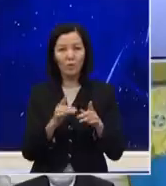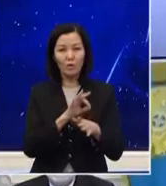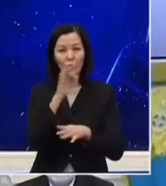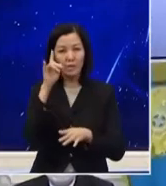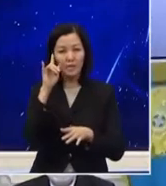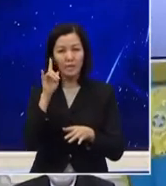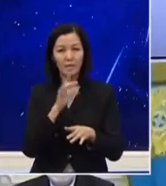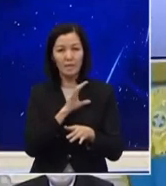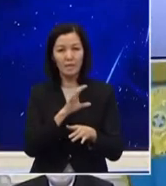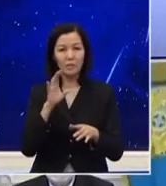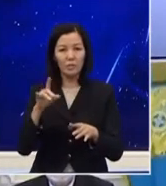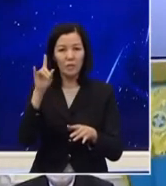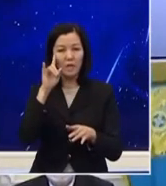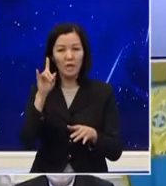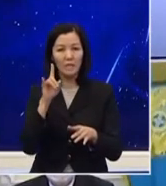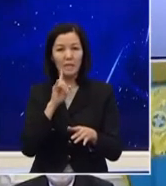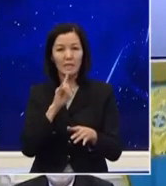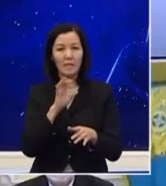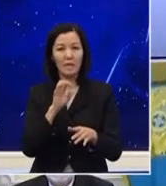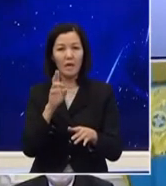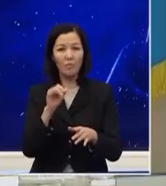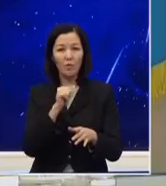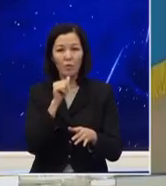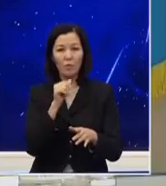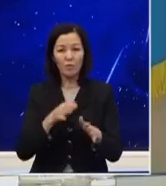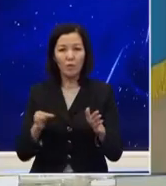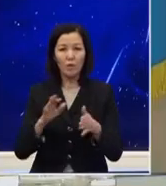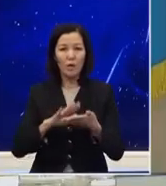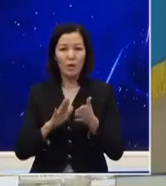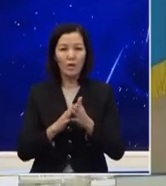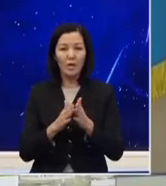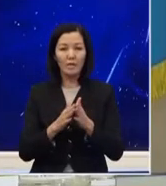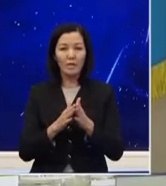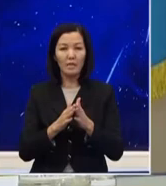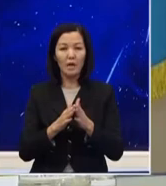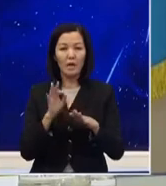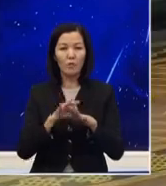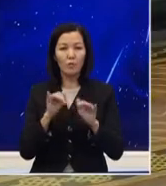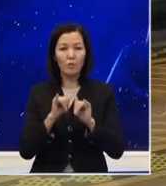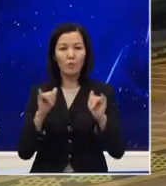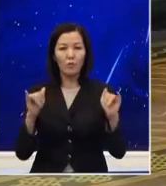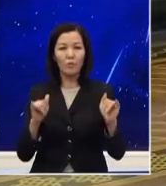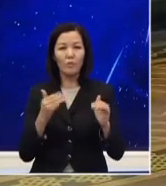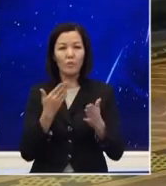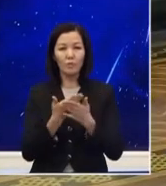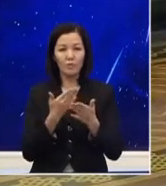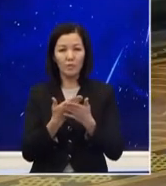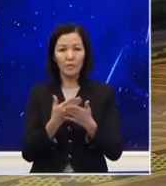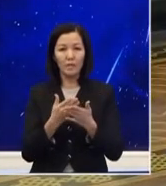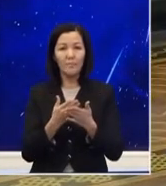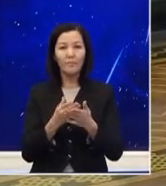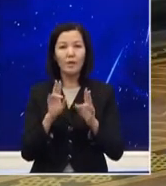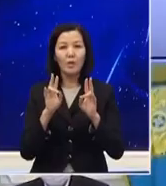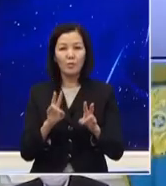солтүстік Қазақстан, Павлодар, Ақмола, Қостанай облыстарында ахуалдың күрт төмендеуі осының айғағы деді Қасым-Жомарт Тоқаев.